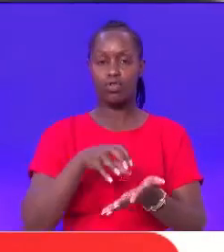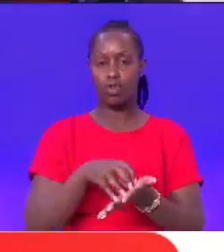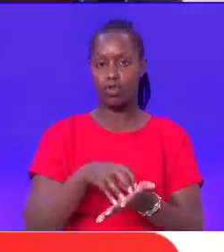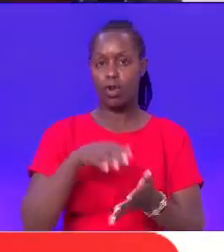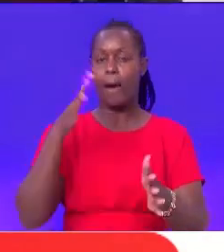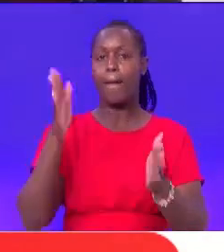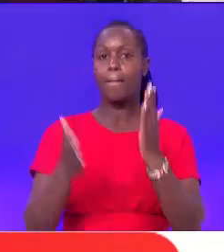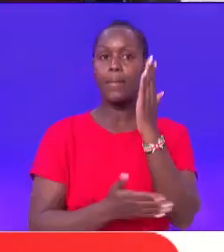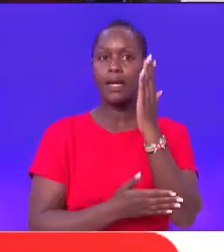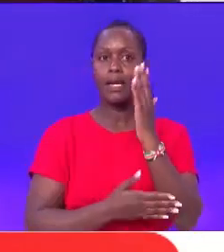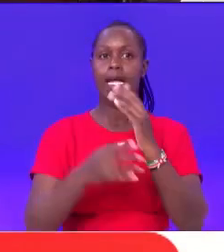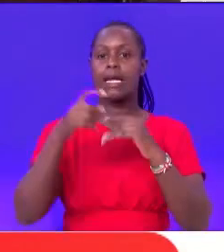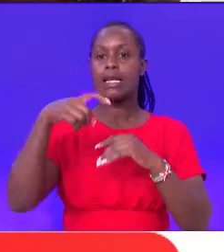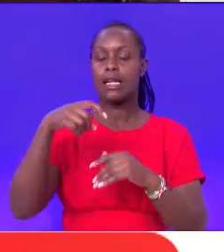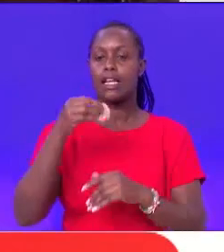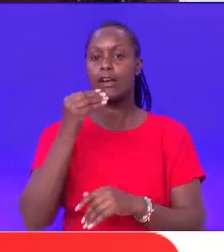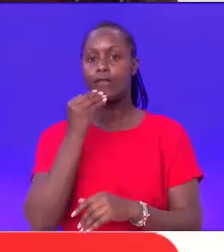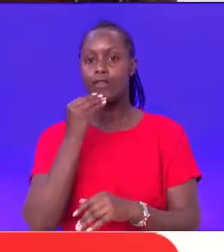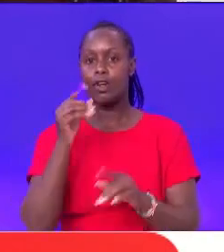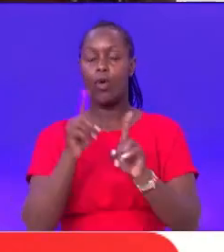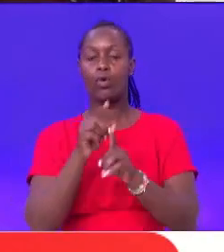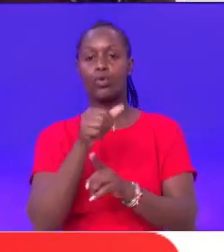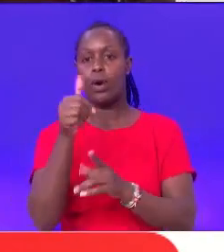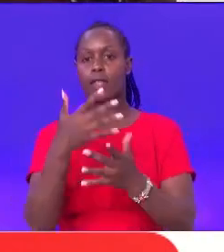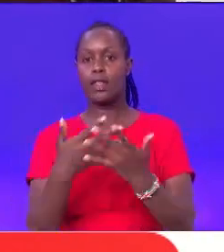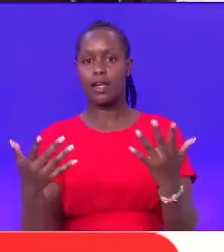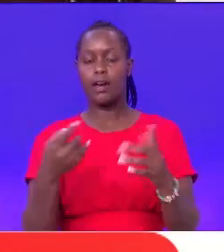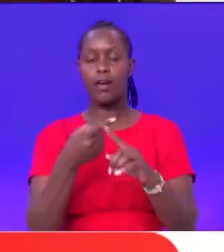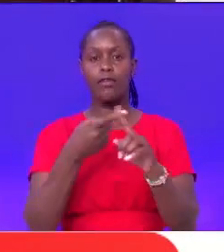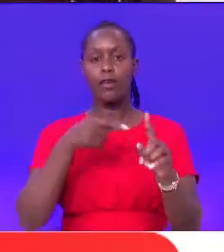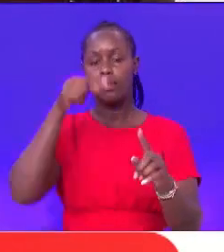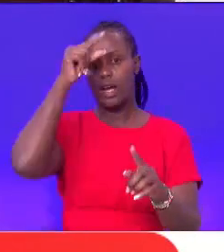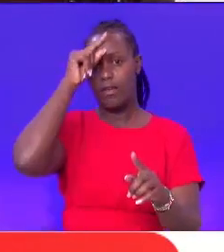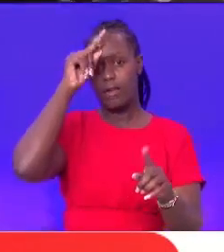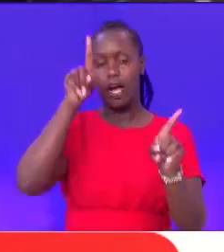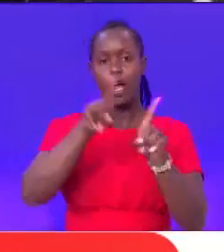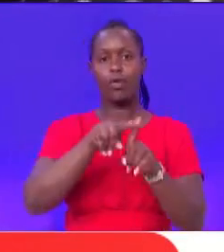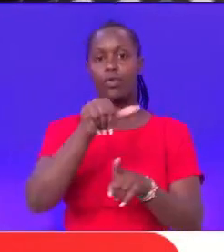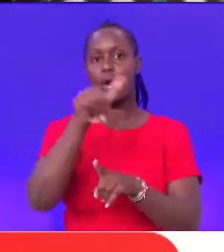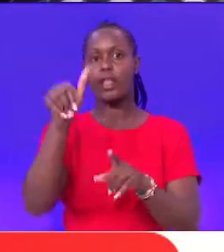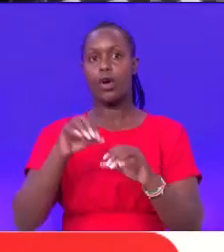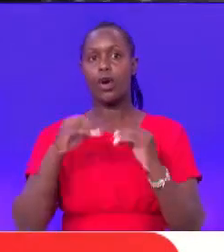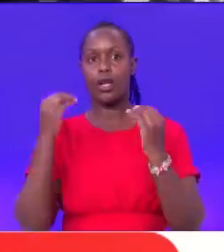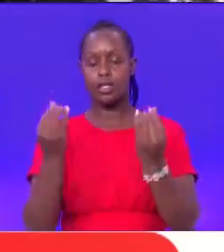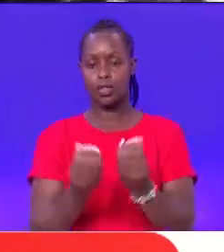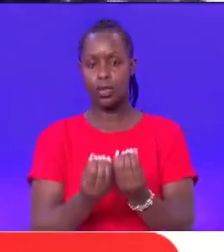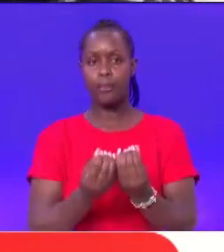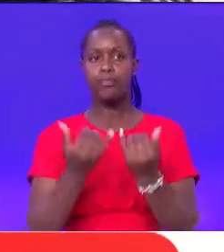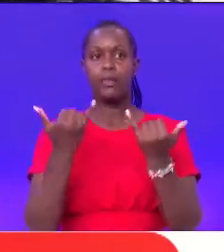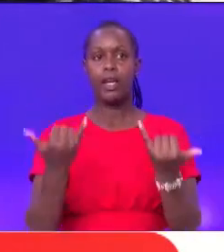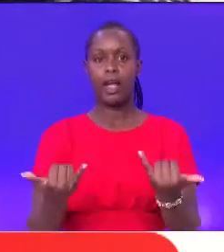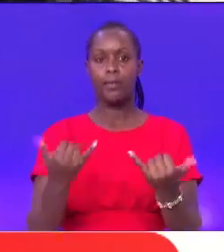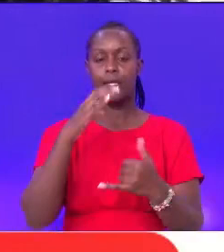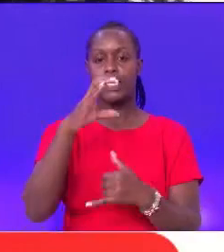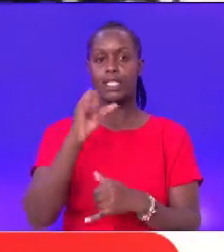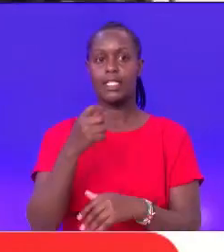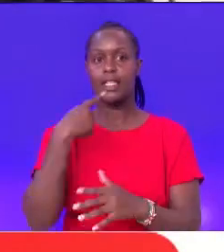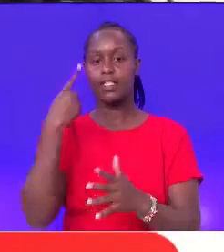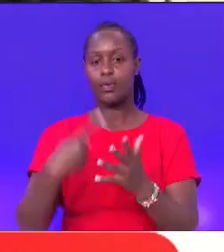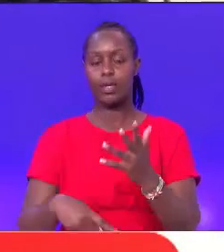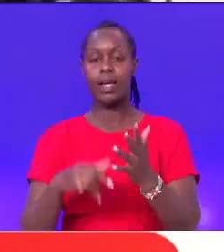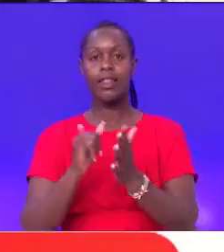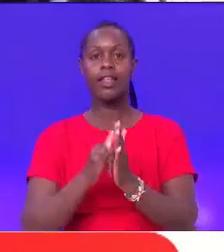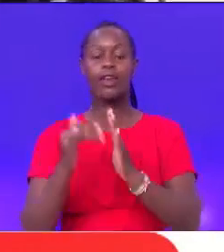wa vyakula na bidhaa zingine kutoka kwa serikali pamoja na mashirika mengine. Mawaziri hao wamesema hali mbaya ya